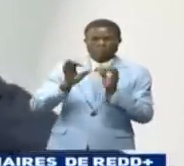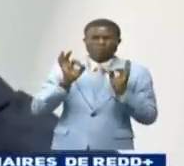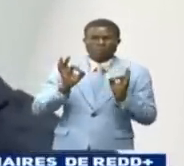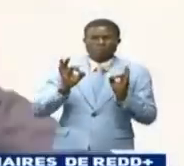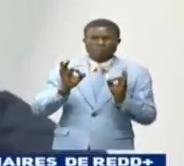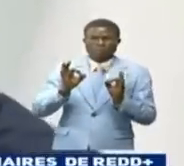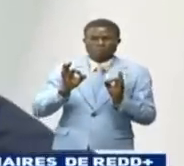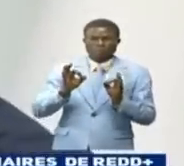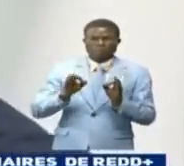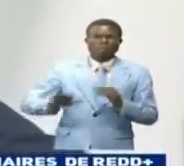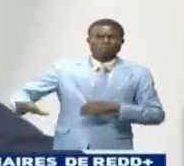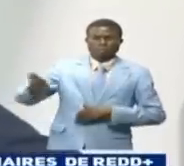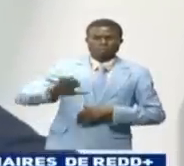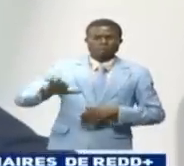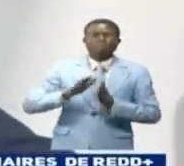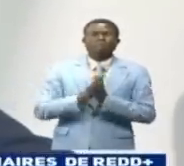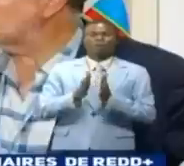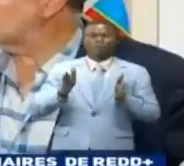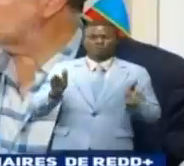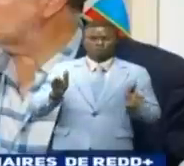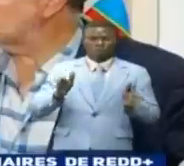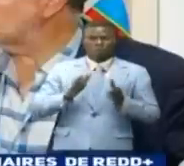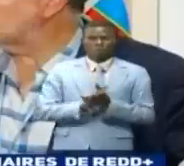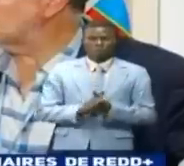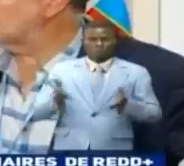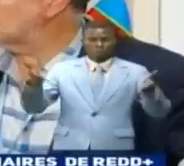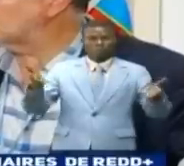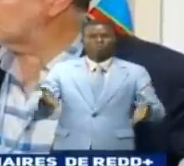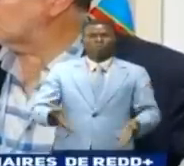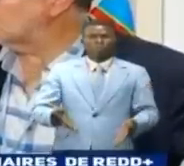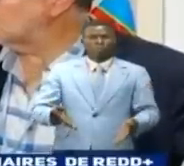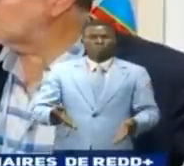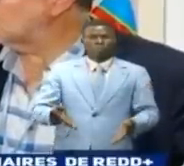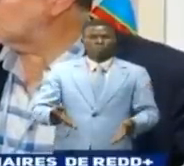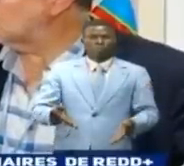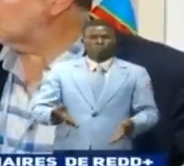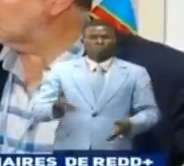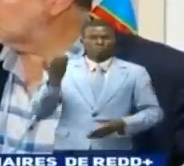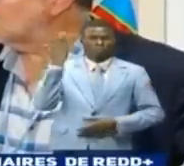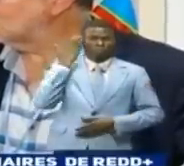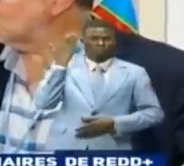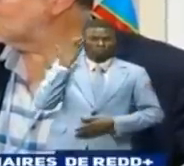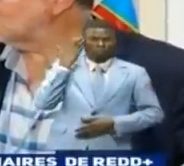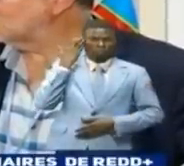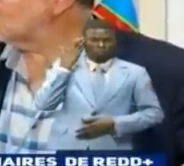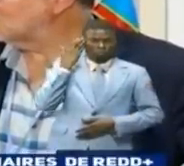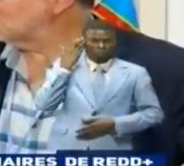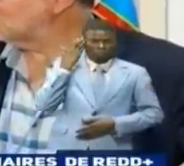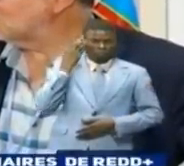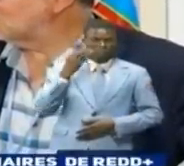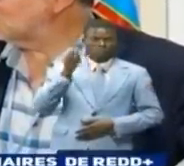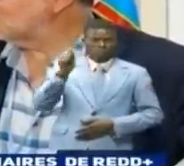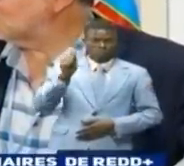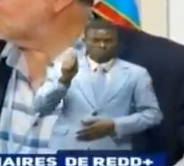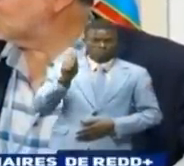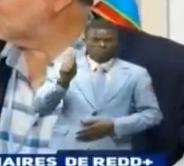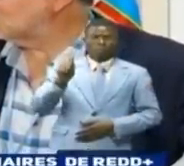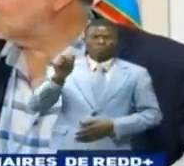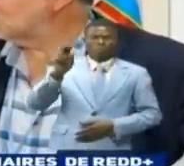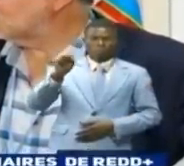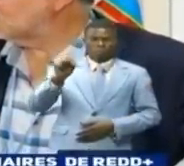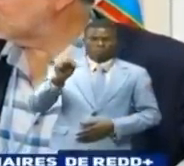dans toute la République démocratique du Congo. En présence de M. Hassan de la CNRED qui